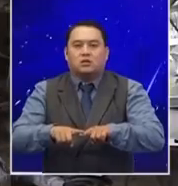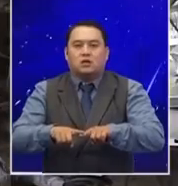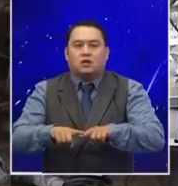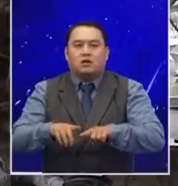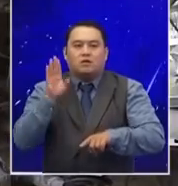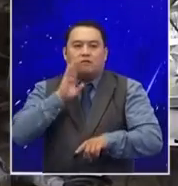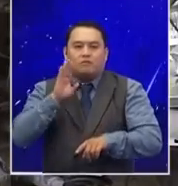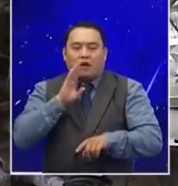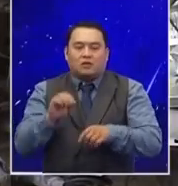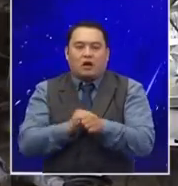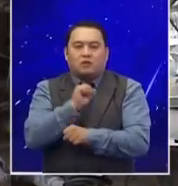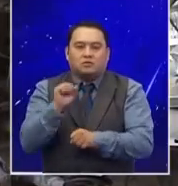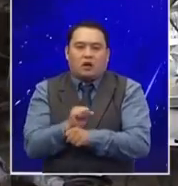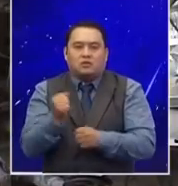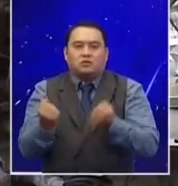«Водоканал».